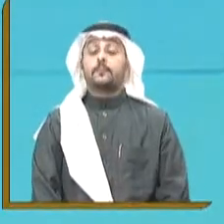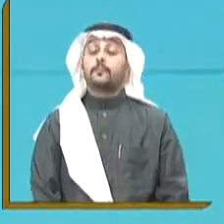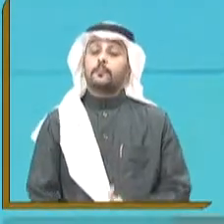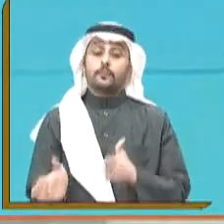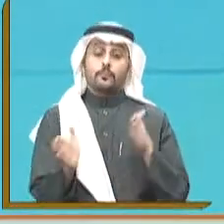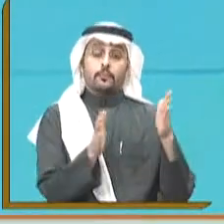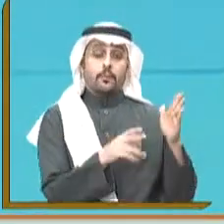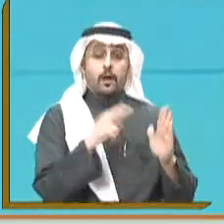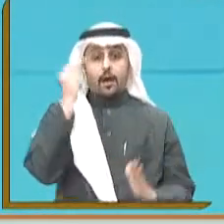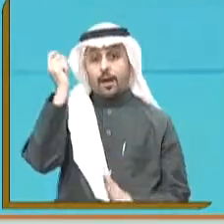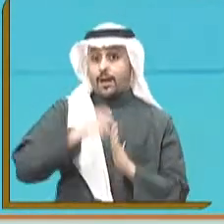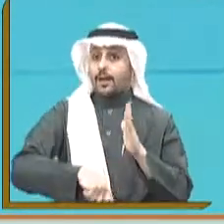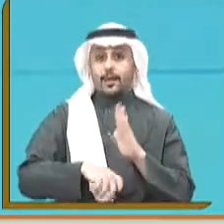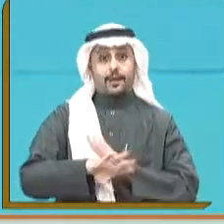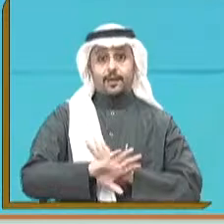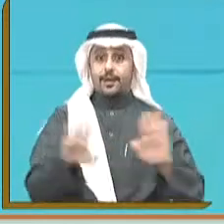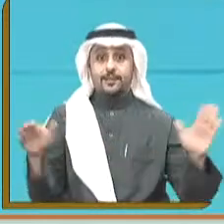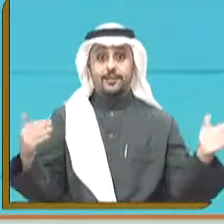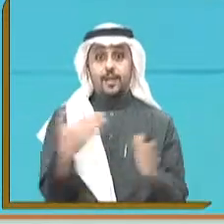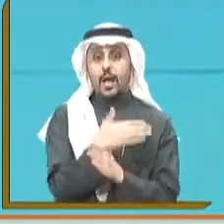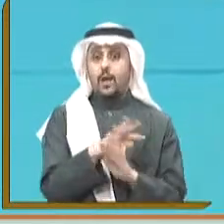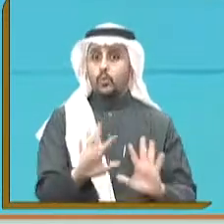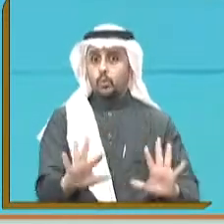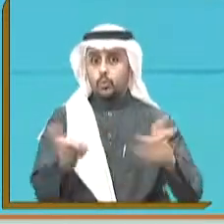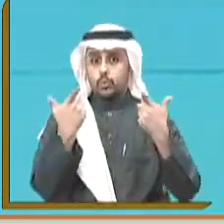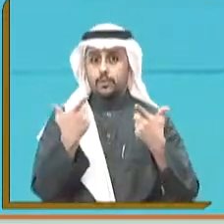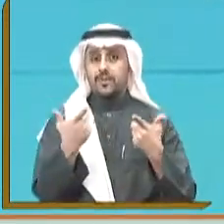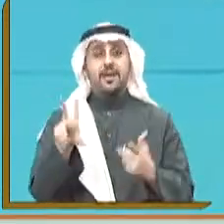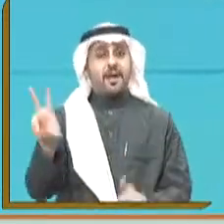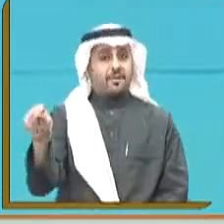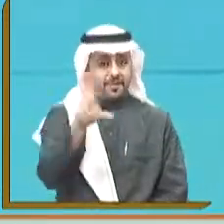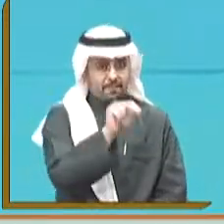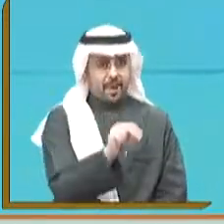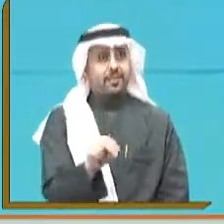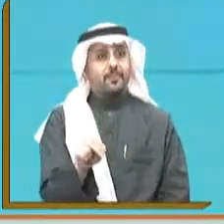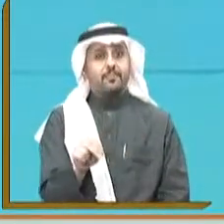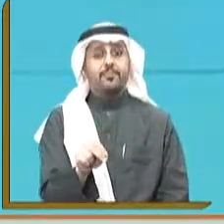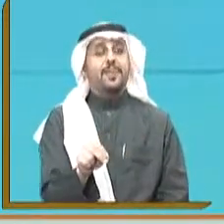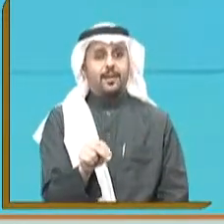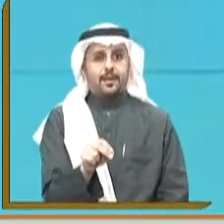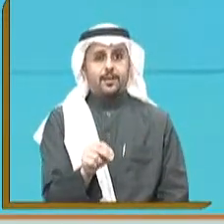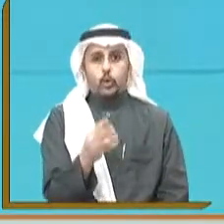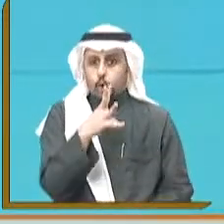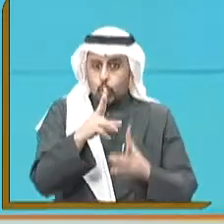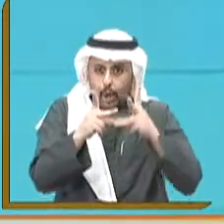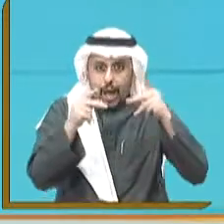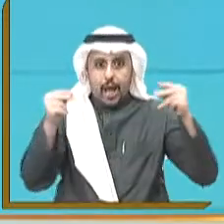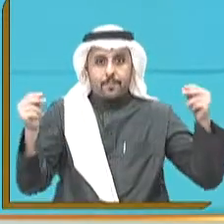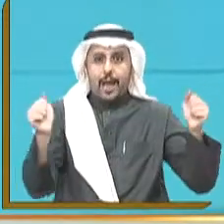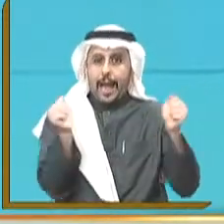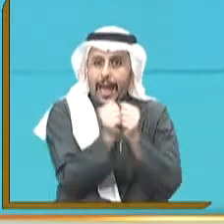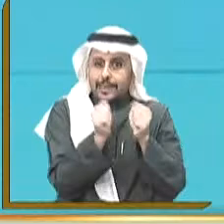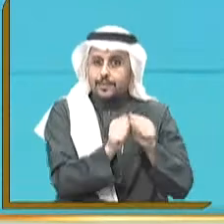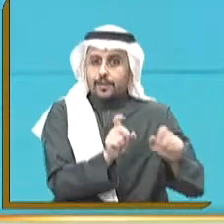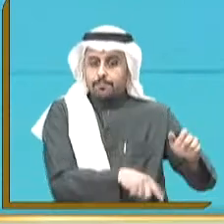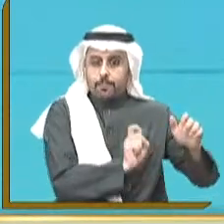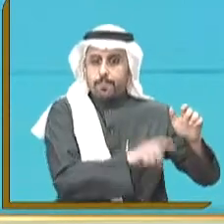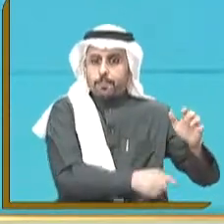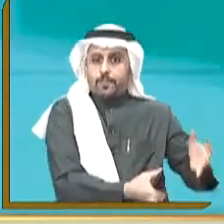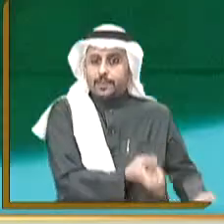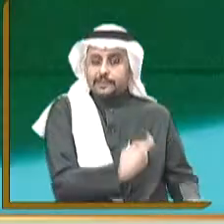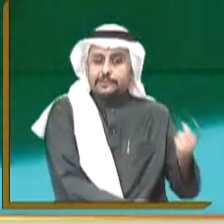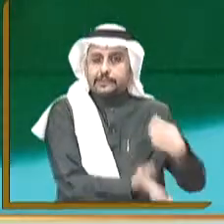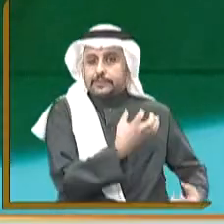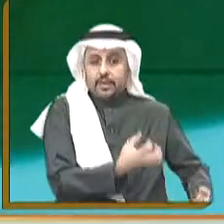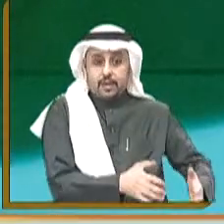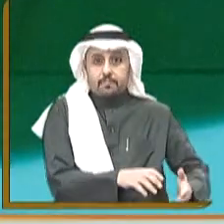دخل قرار عقوبات على من يقوم باستغلال الرواسب لغرض بيعها ومن يقوم بأعمال الحفر لغرض البحث عن